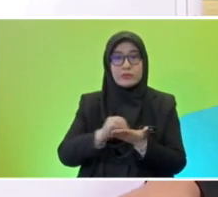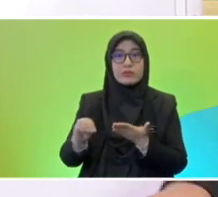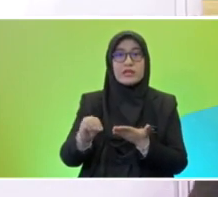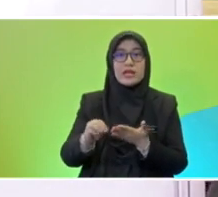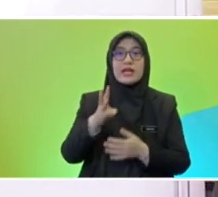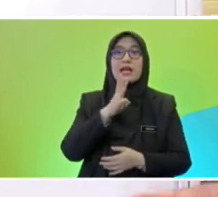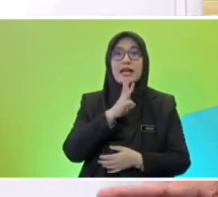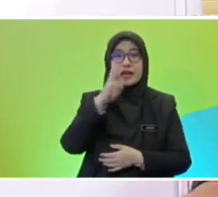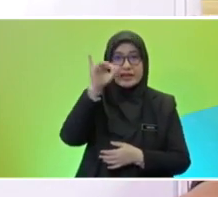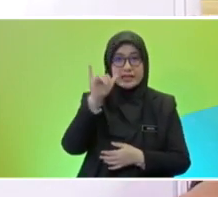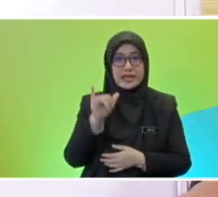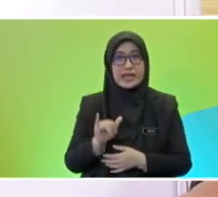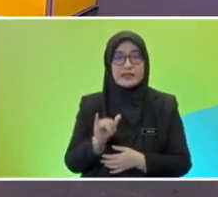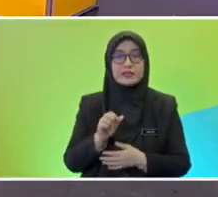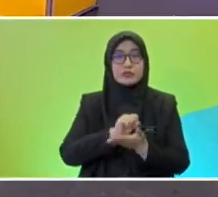menyucikan